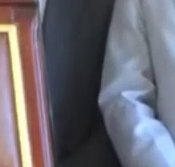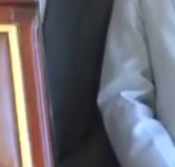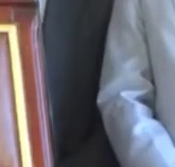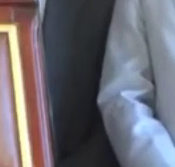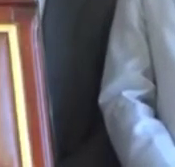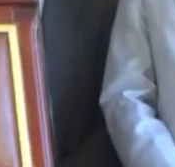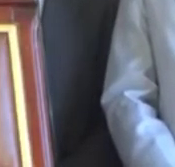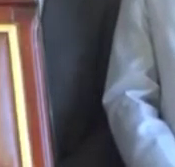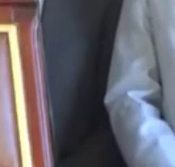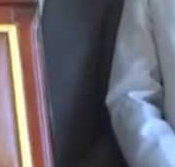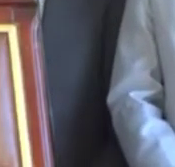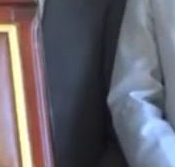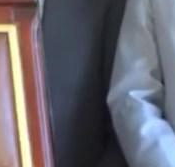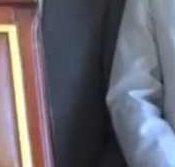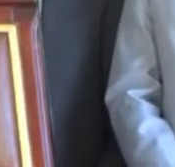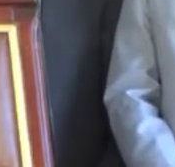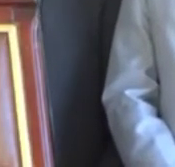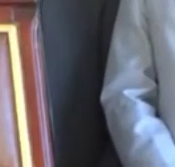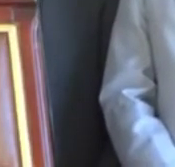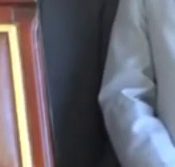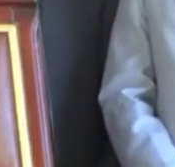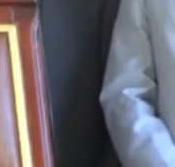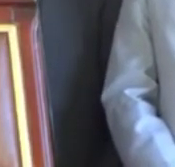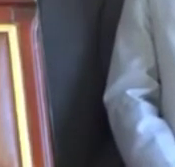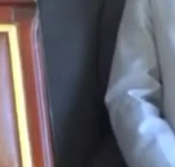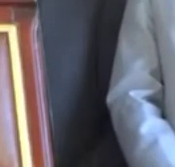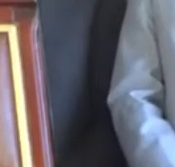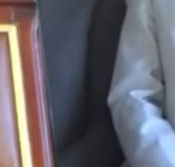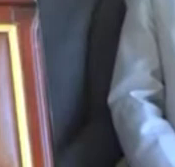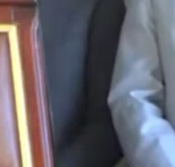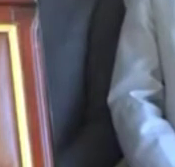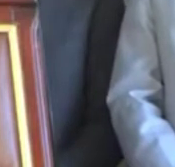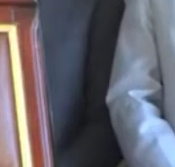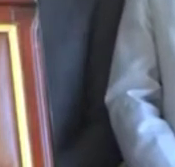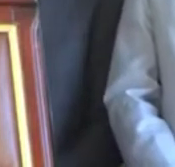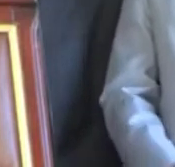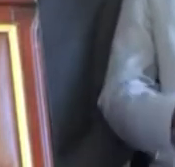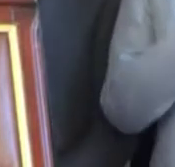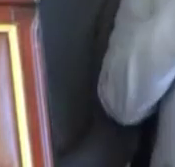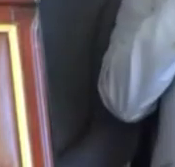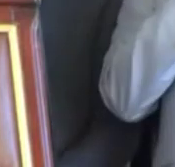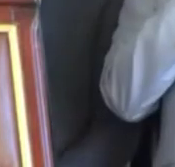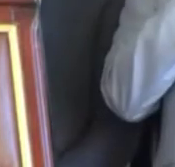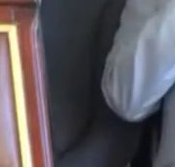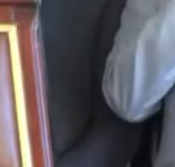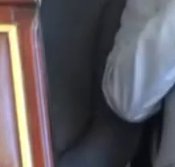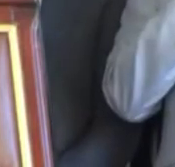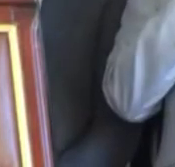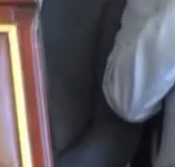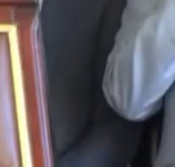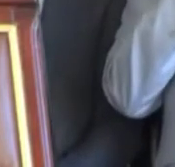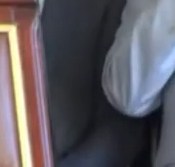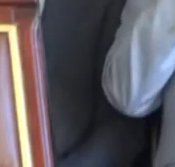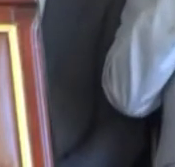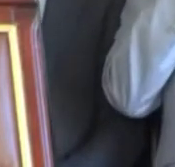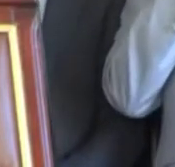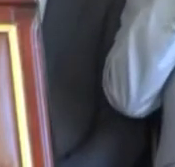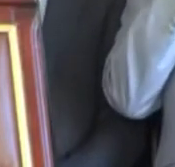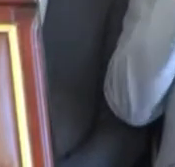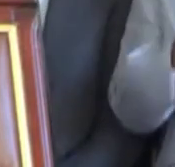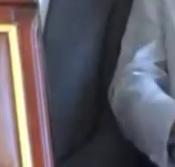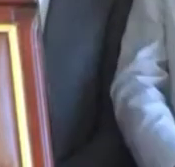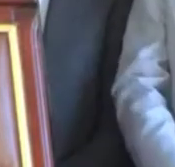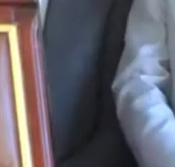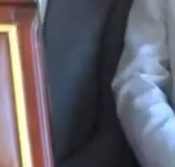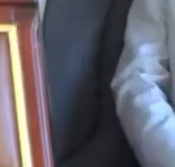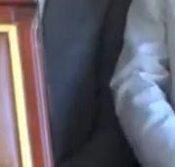hein, pour acteurs viennent prendre responsabilité devant le peuple, là, pour chaque monde. Par exemple,